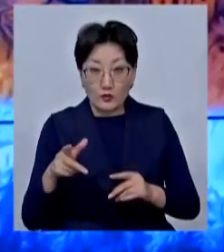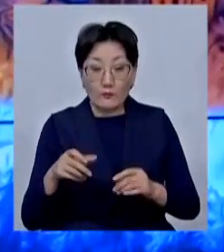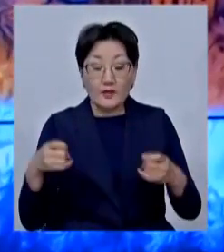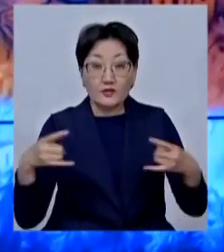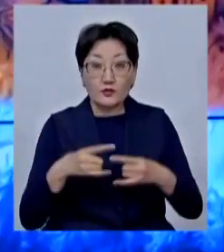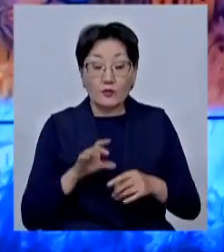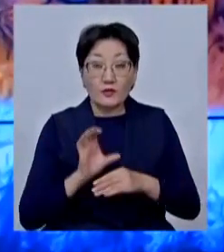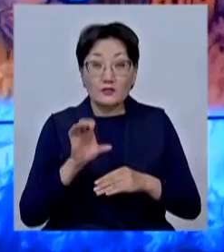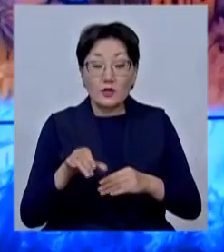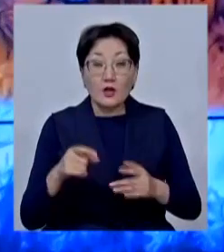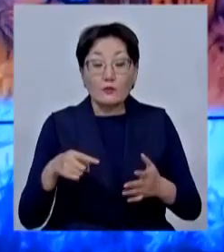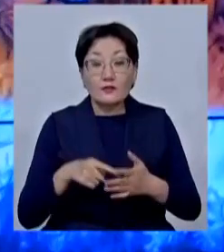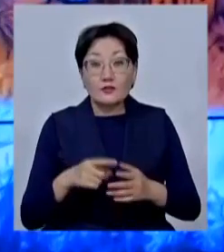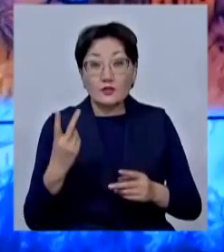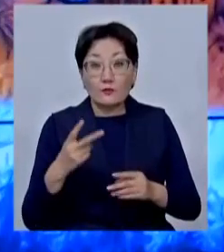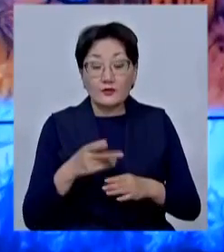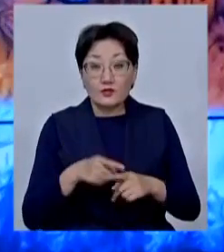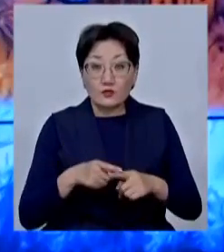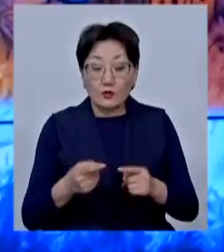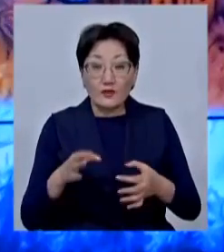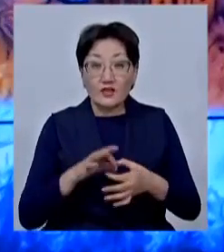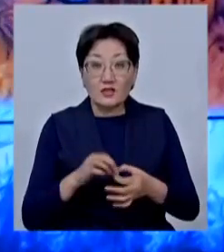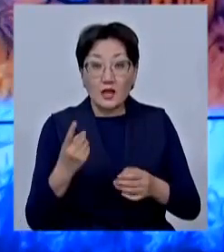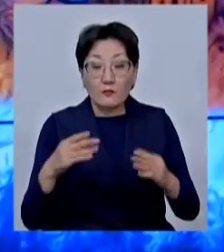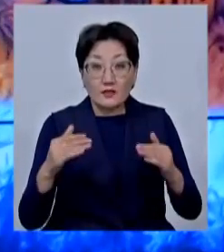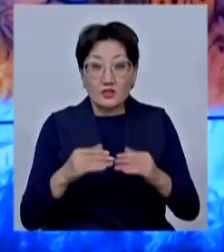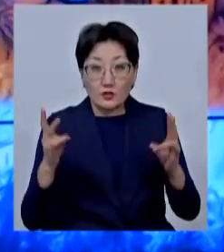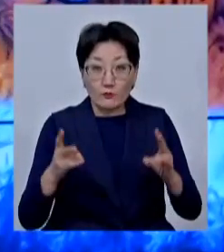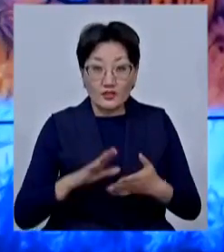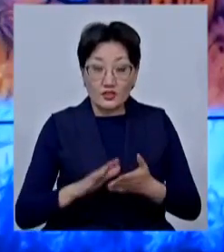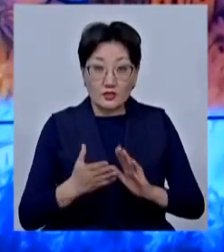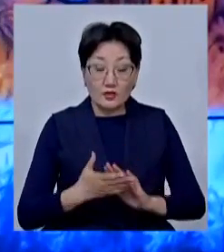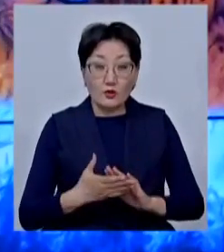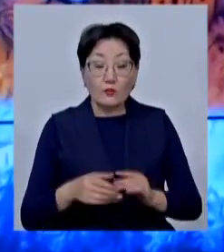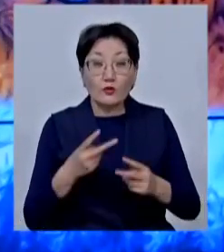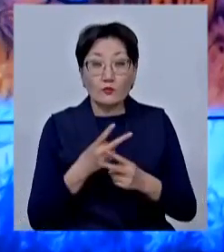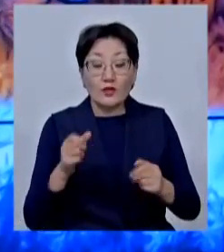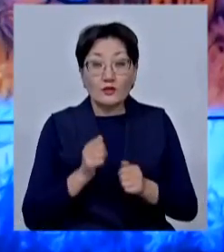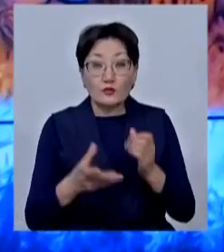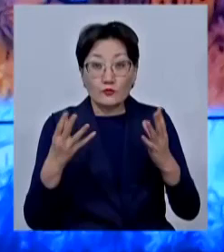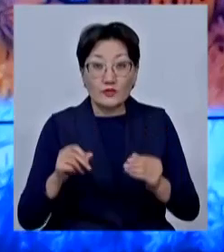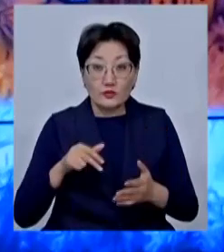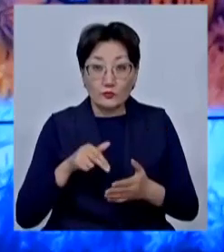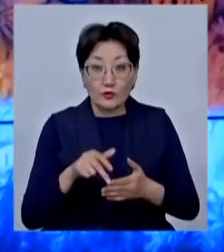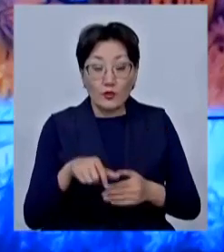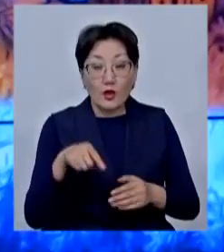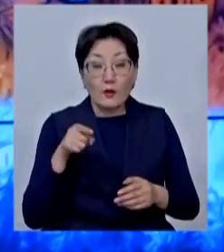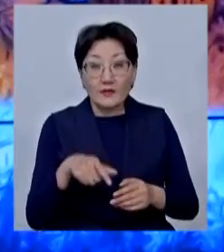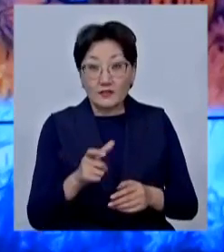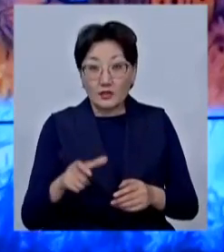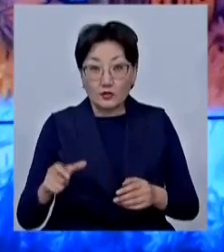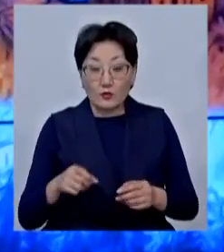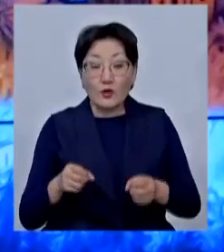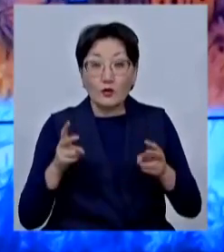редакцияға жолдады. Қаланың екі бөлігін жалғаған жалғыз нысанның апатты жағдайда тұрғаны күнделікті өткен мыңдаған жолаушыға